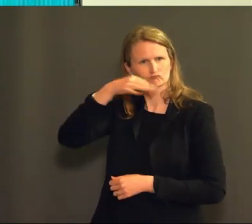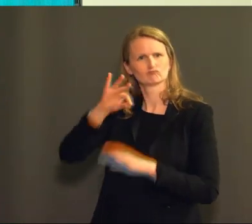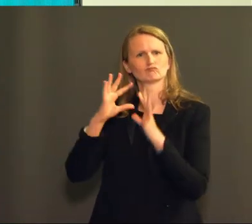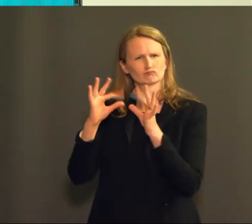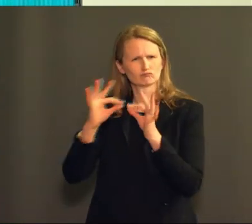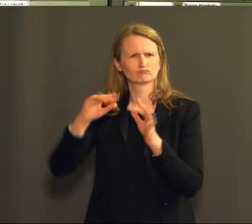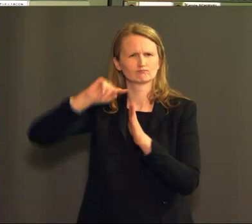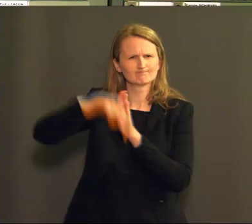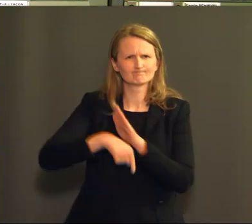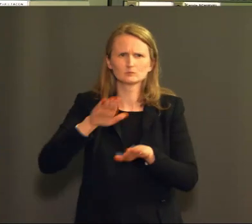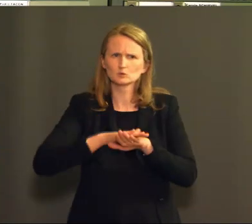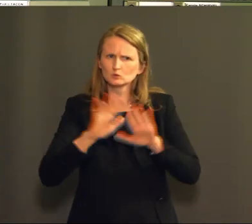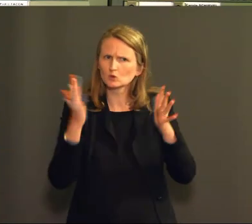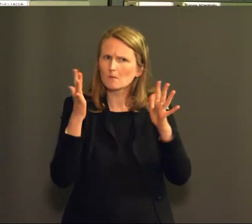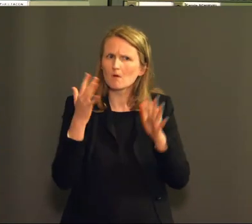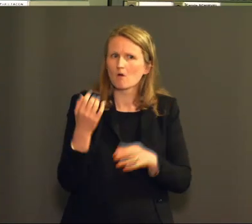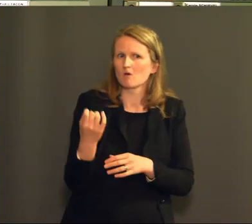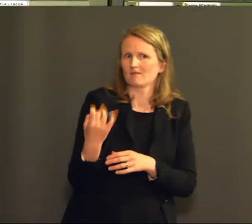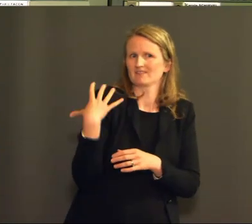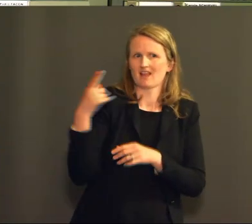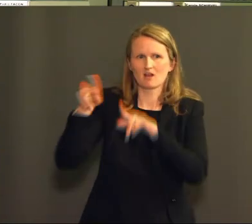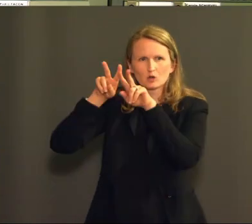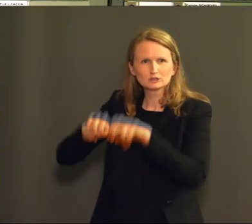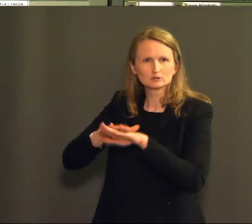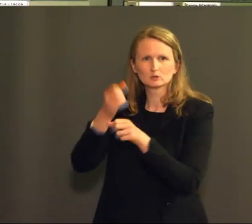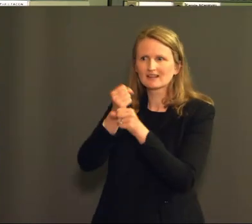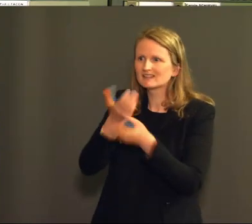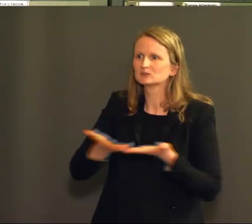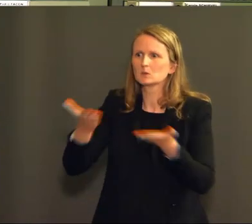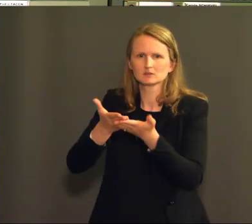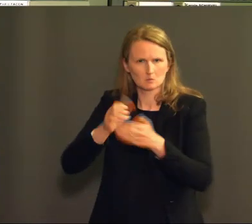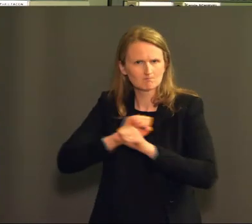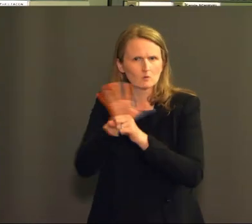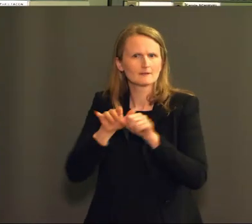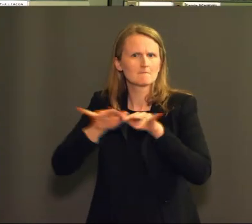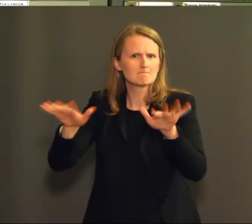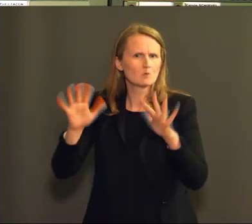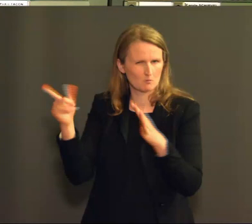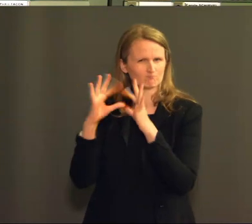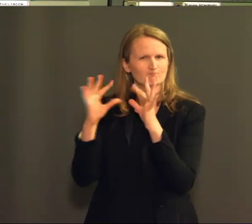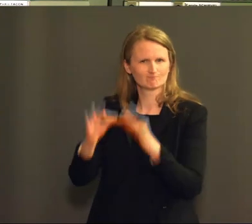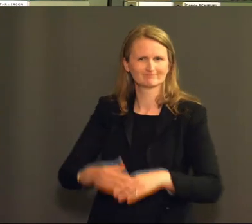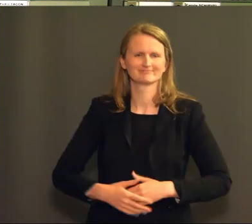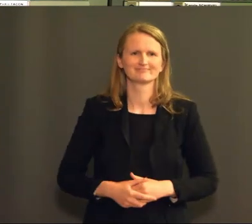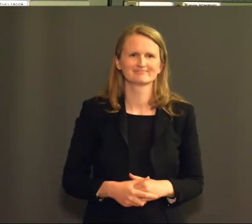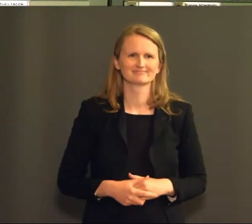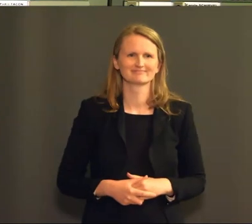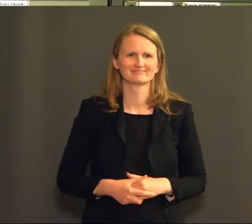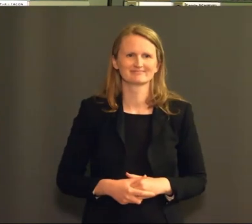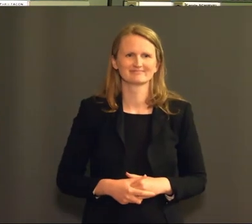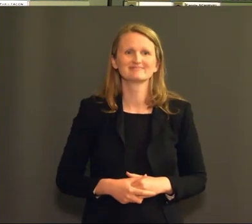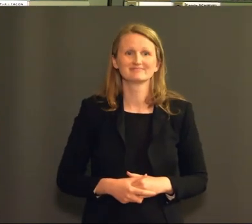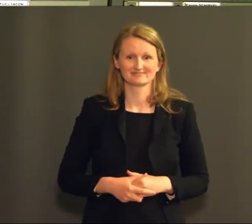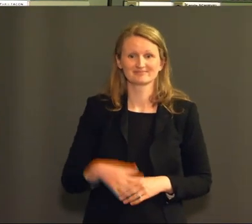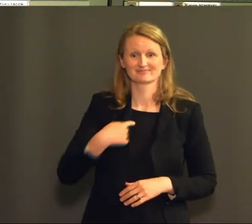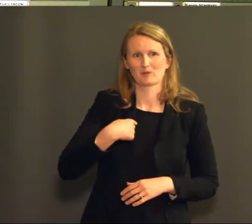travail. Je vais me charger de la partie francophone. Les prestations sur le lieu de travail,